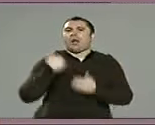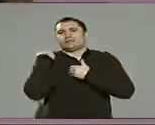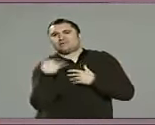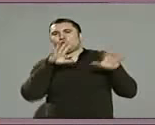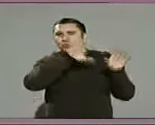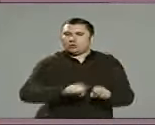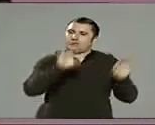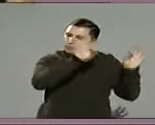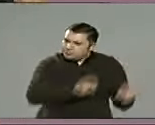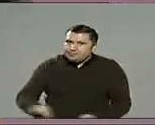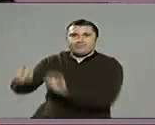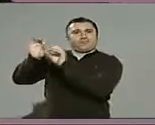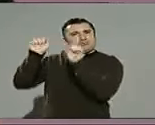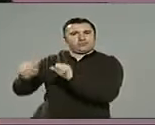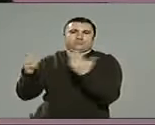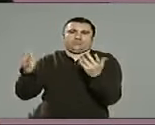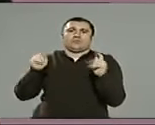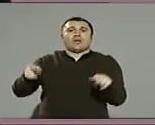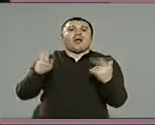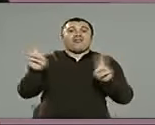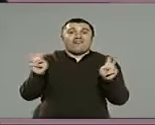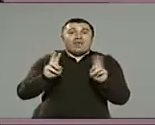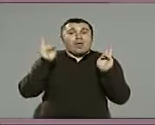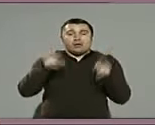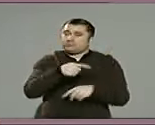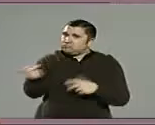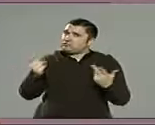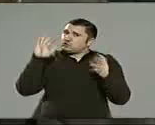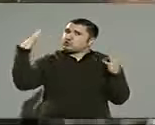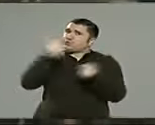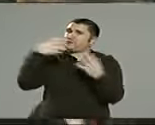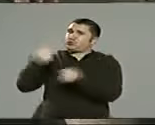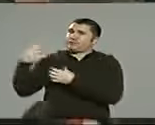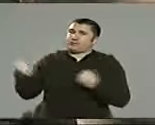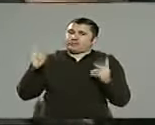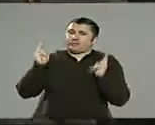Beck erreicht. Und das ist unser gemeinsamer Erfolg, liebe Genossinnen und Genossen.